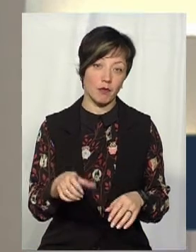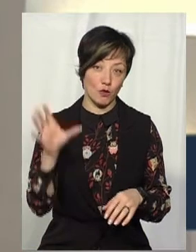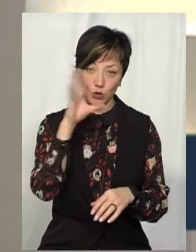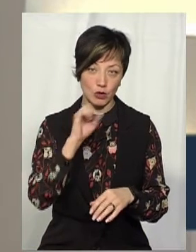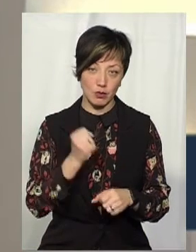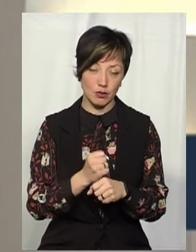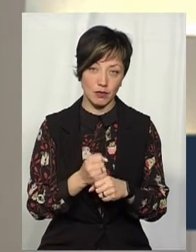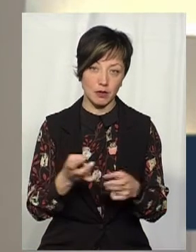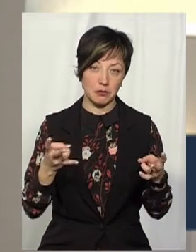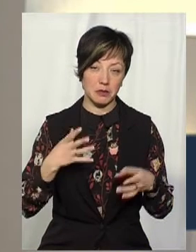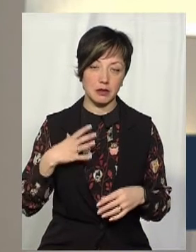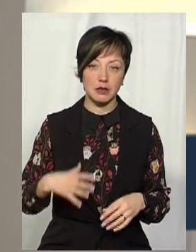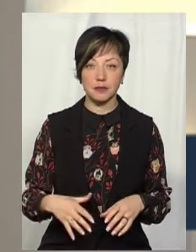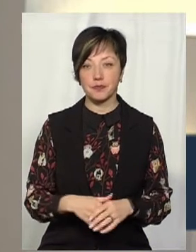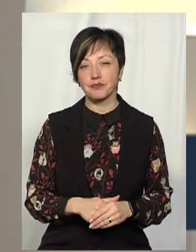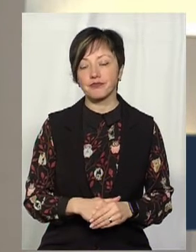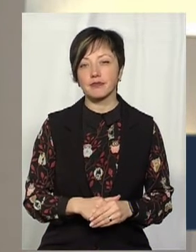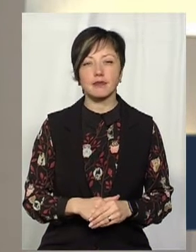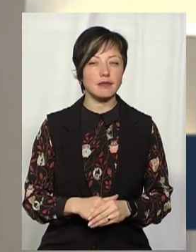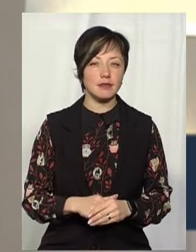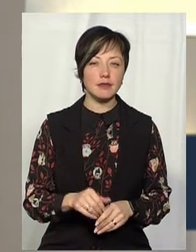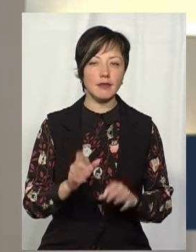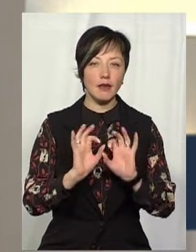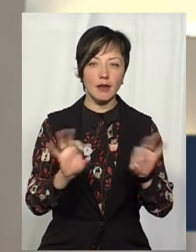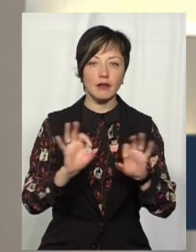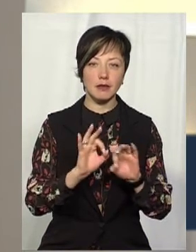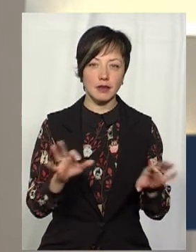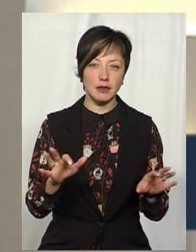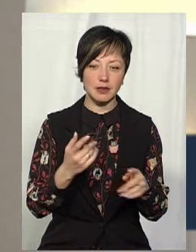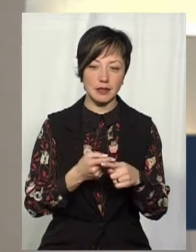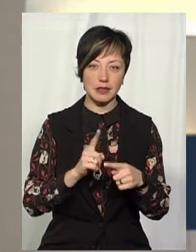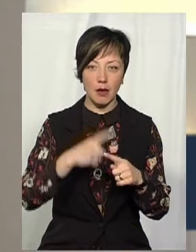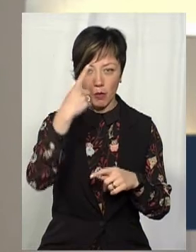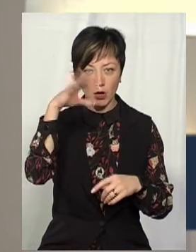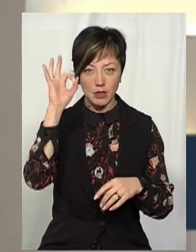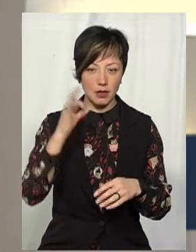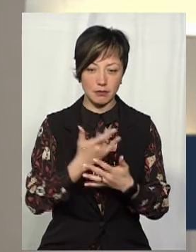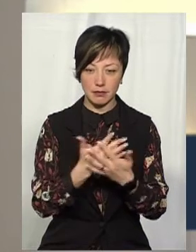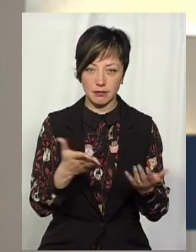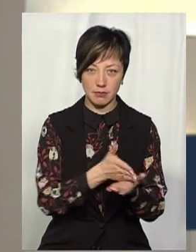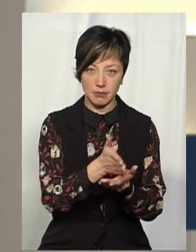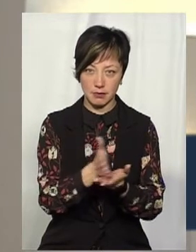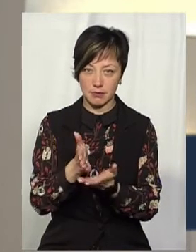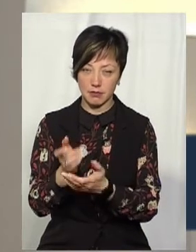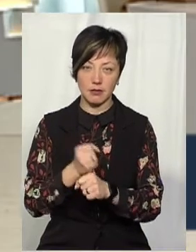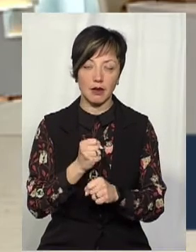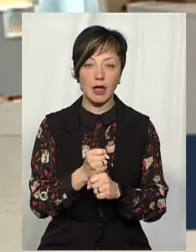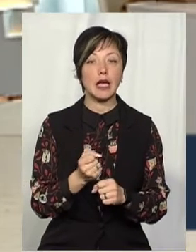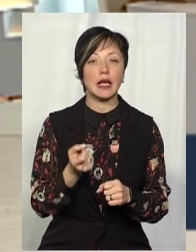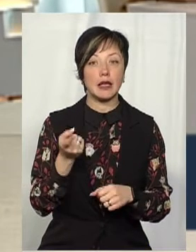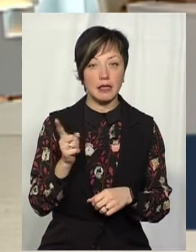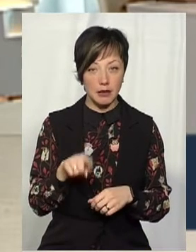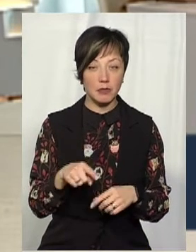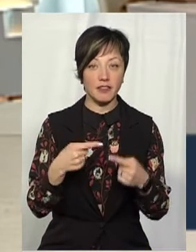вночі. Угу. От із того ви вже описали, що він такий багатофункціональний має бути поліцейський офіцер громади, і